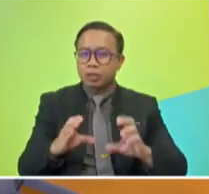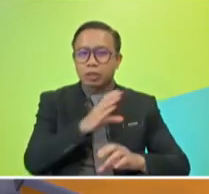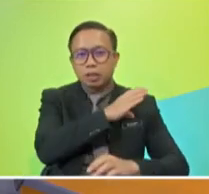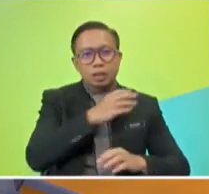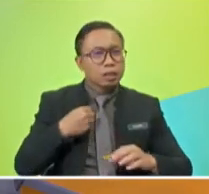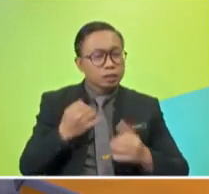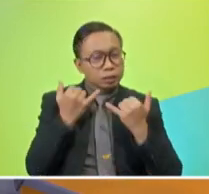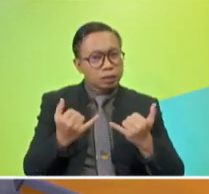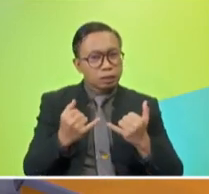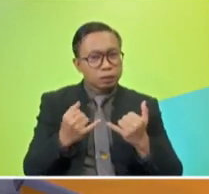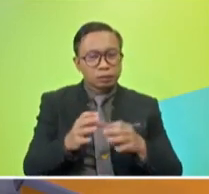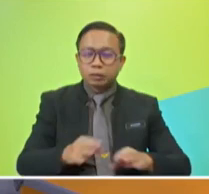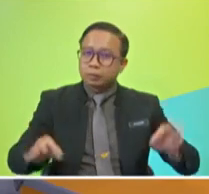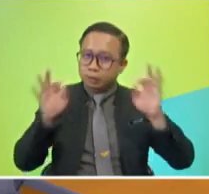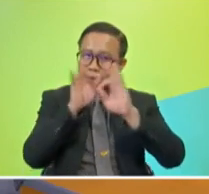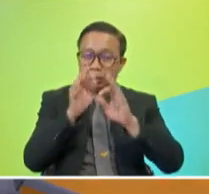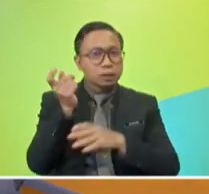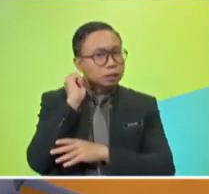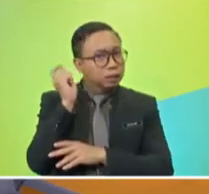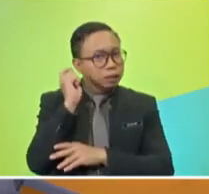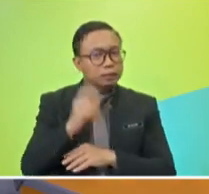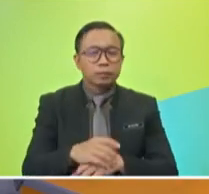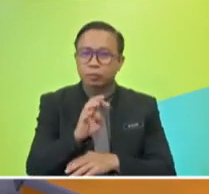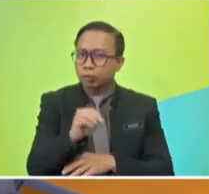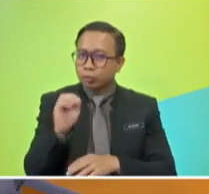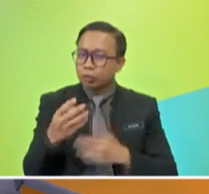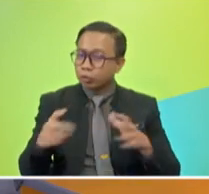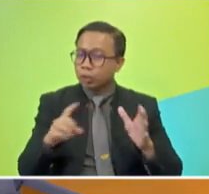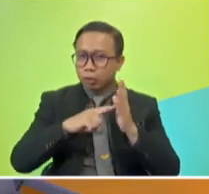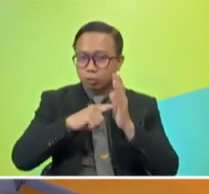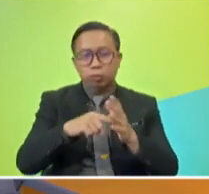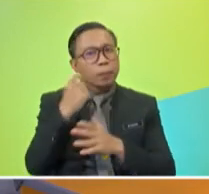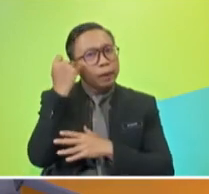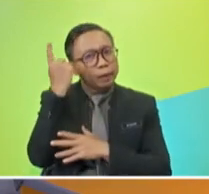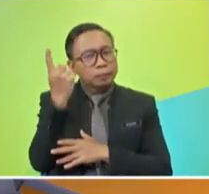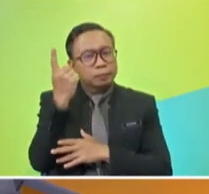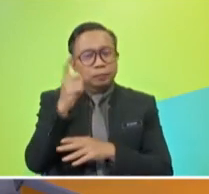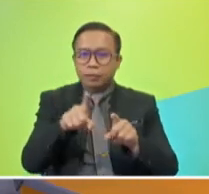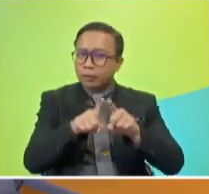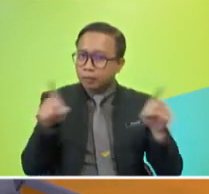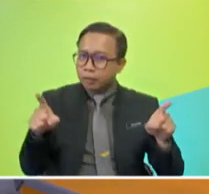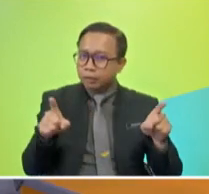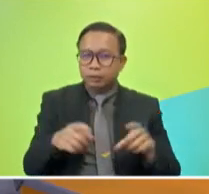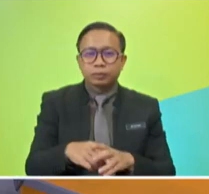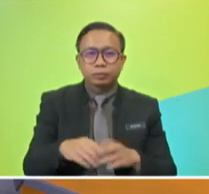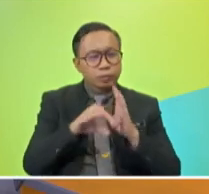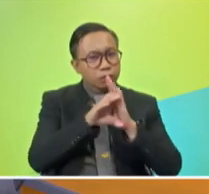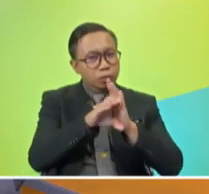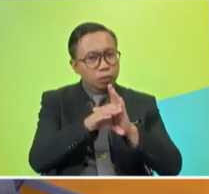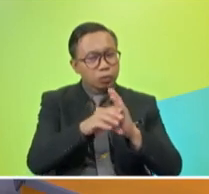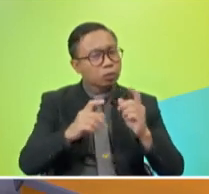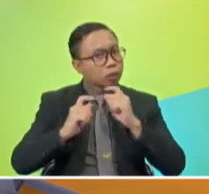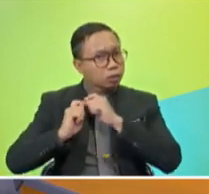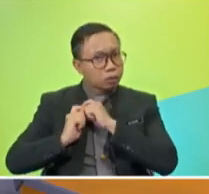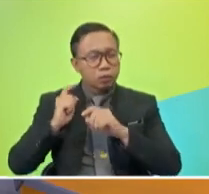kepentingan tadi murid-murid dan tunjukkan kefarmain perbedaan diantara contoh bertanggung